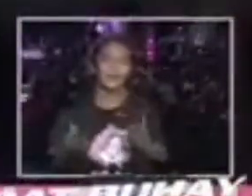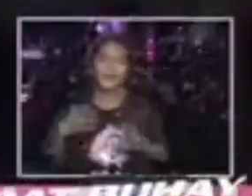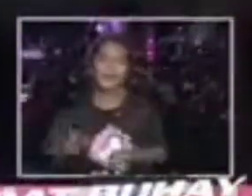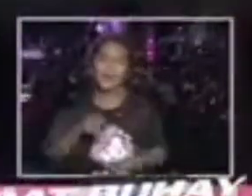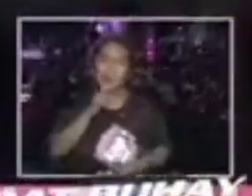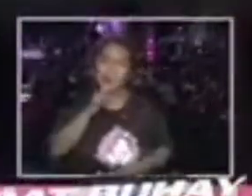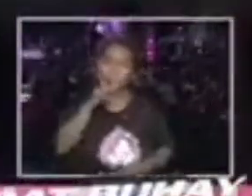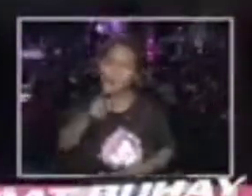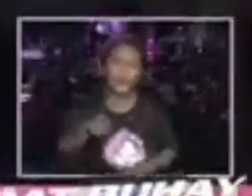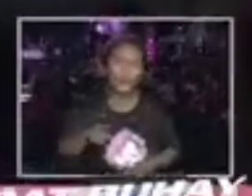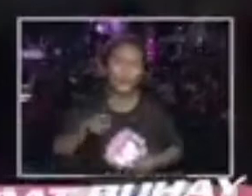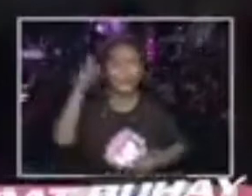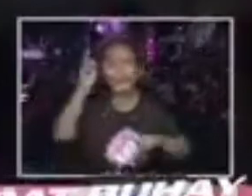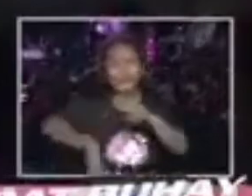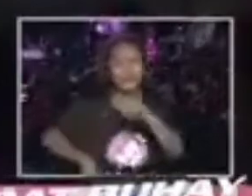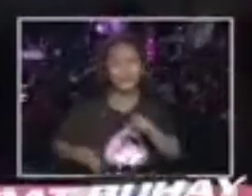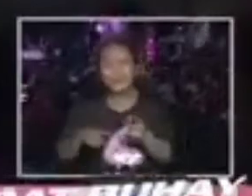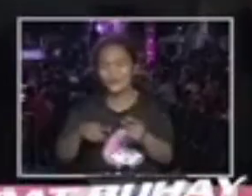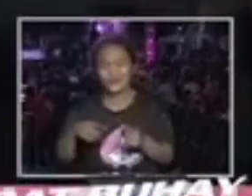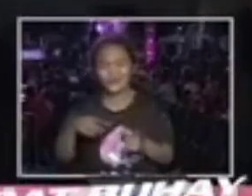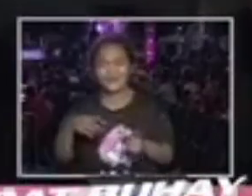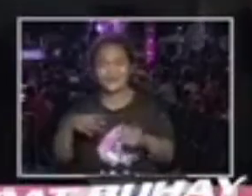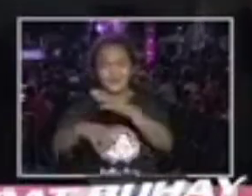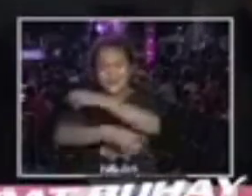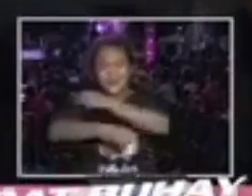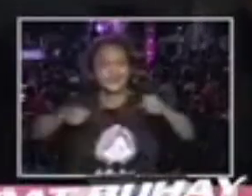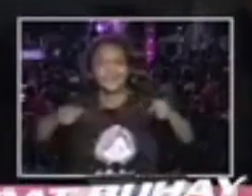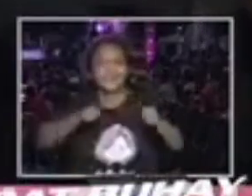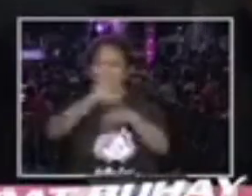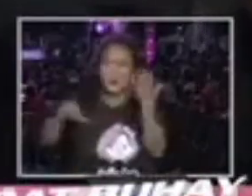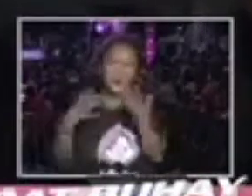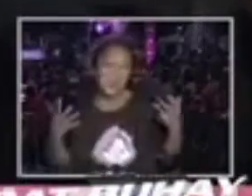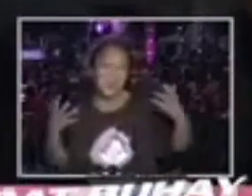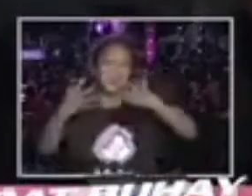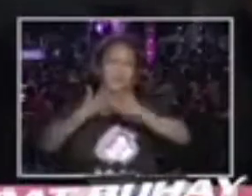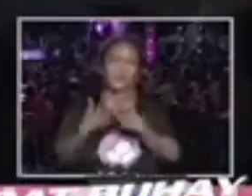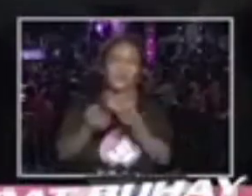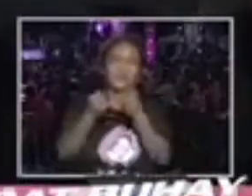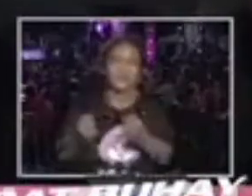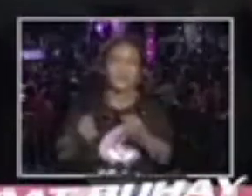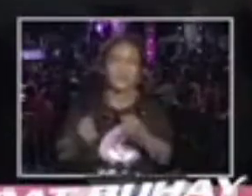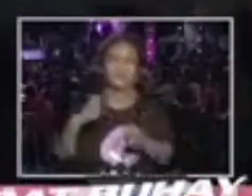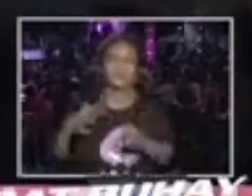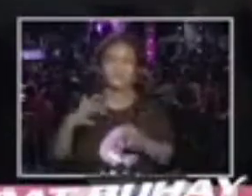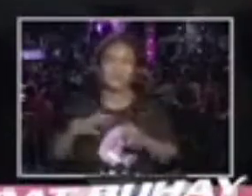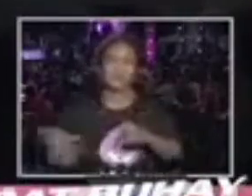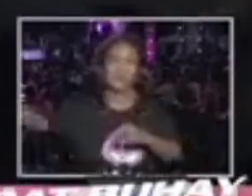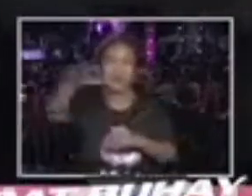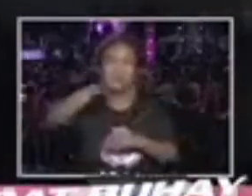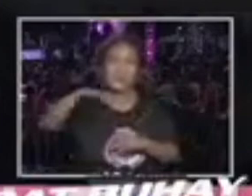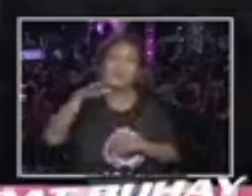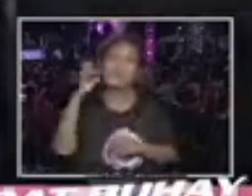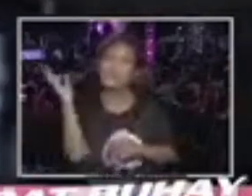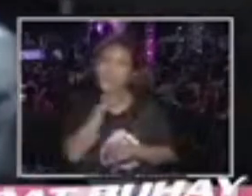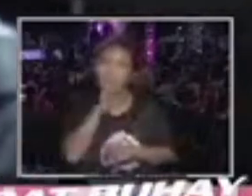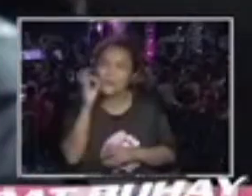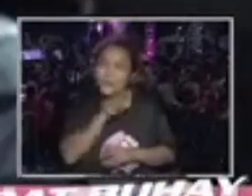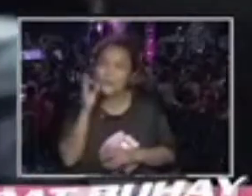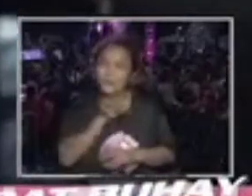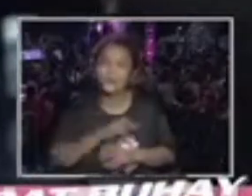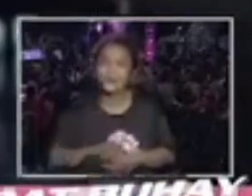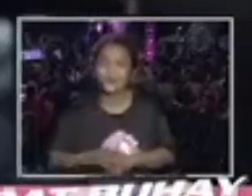Totoong walang kayang tumumbas sa nagkakaisang lakas ng sambayanang Pilipino.